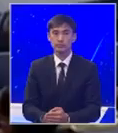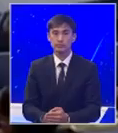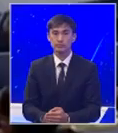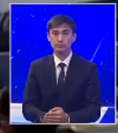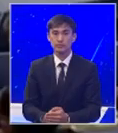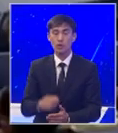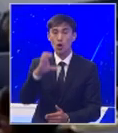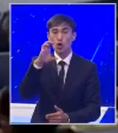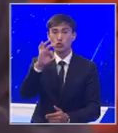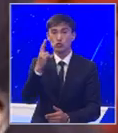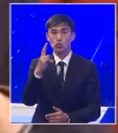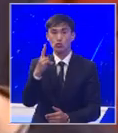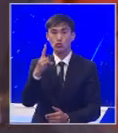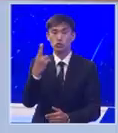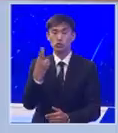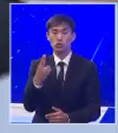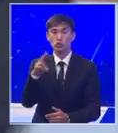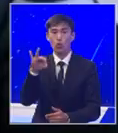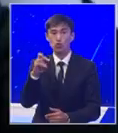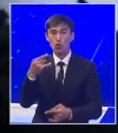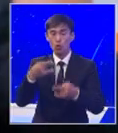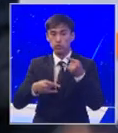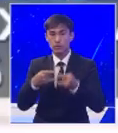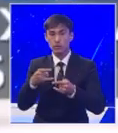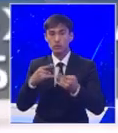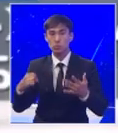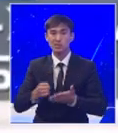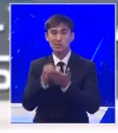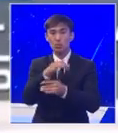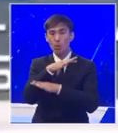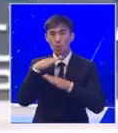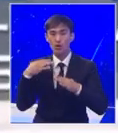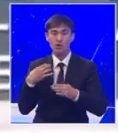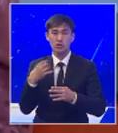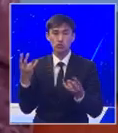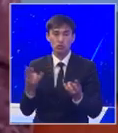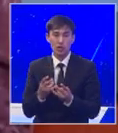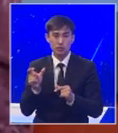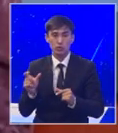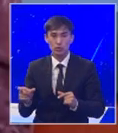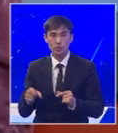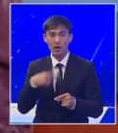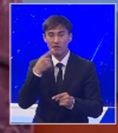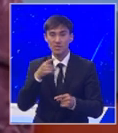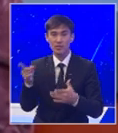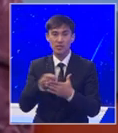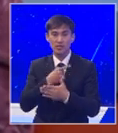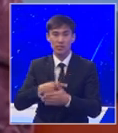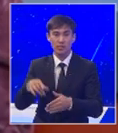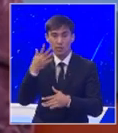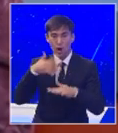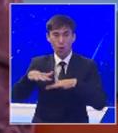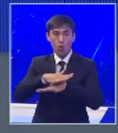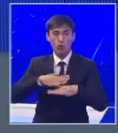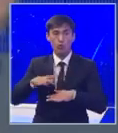социально ток шоу было спасительным маяком для многих нуждающихся ведь программы с говорящим названием стала поистине народной благодаря